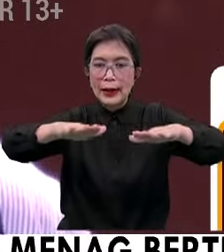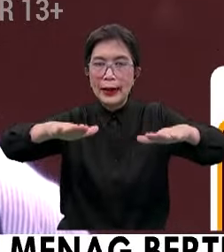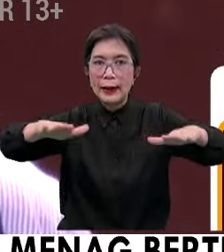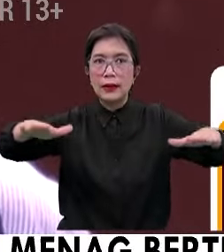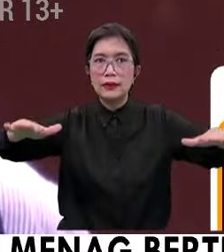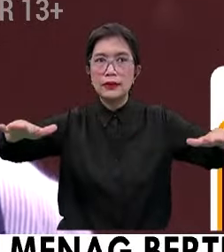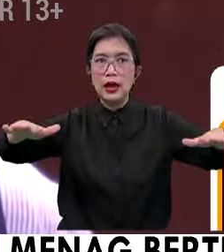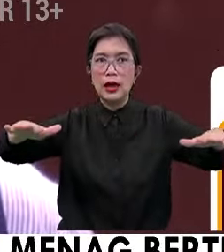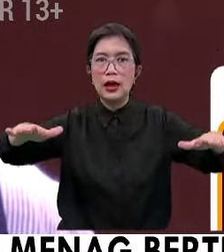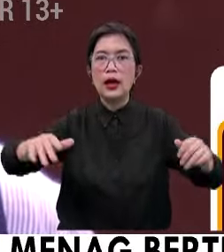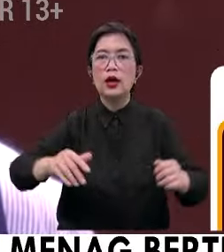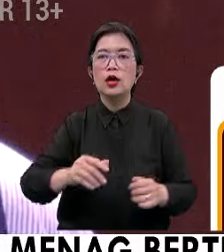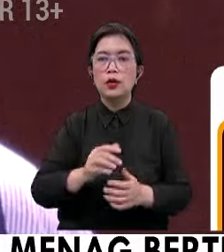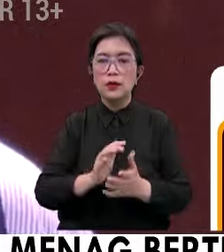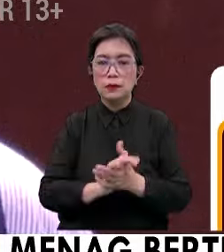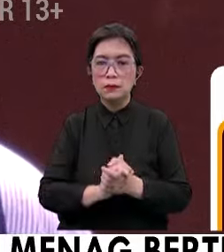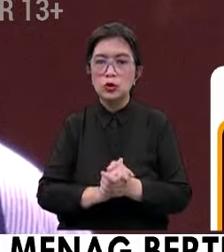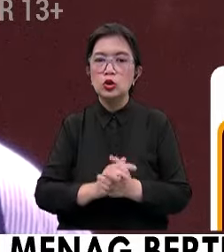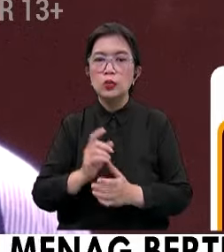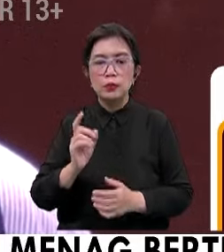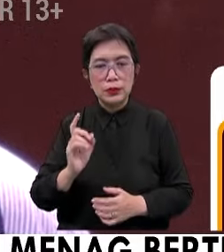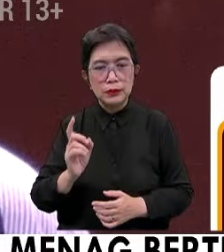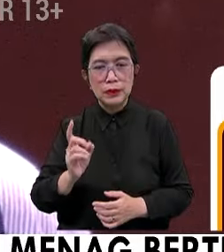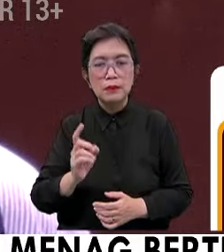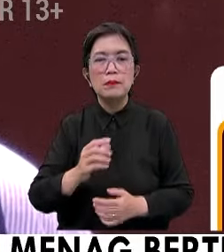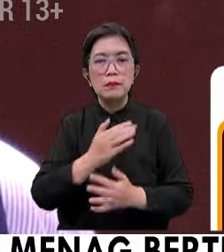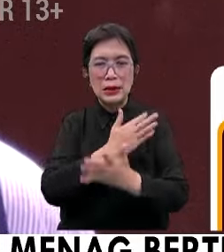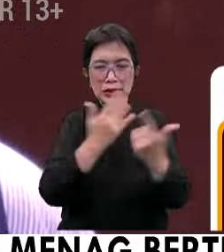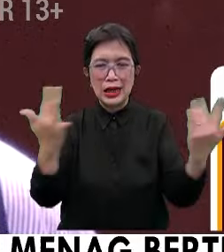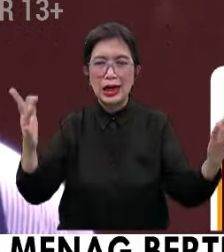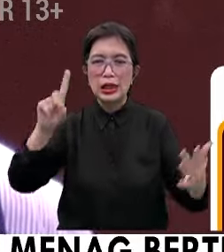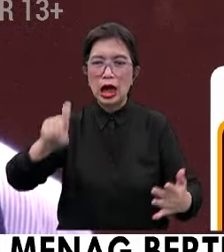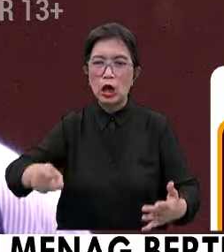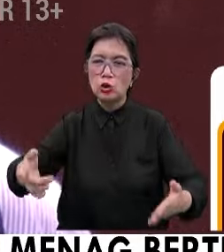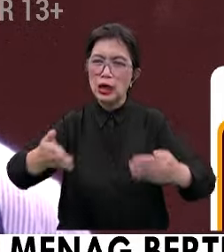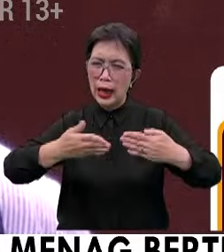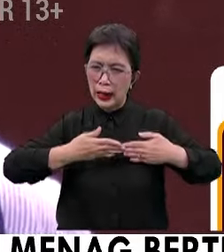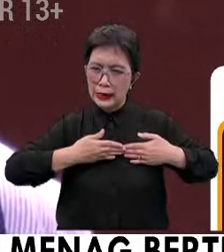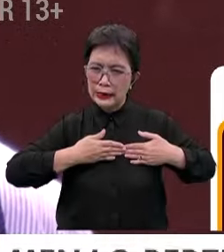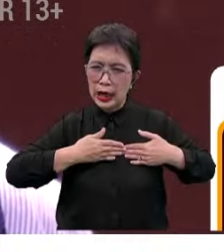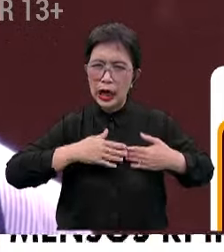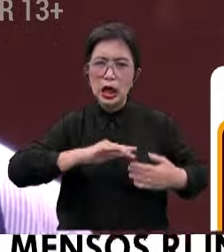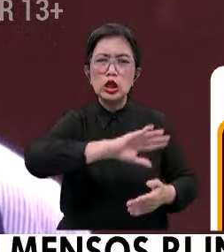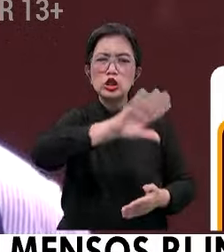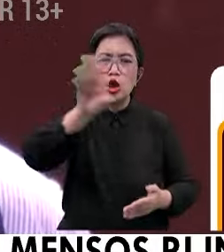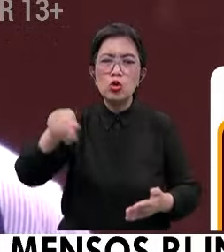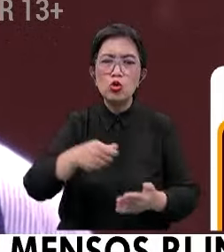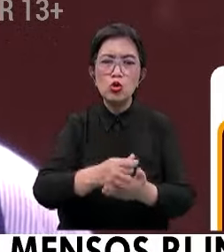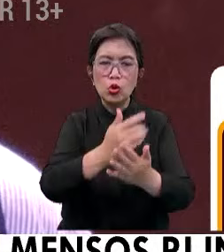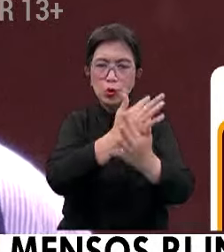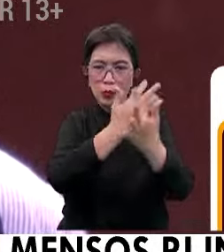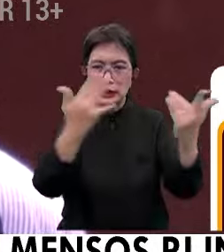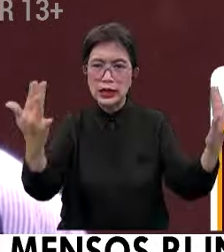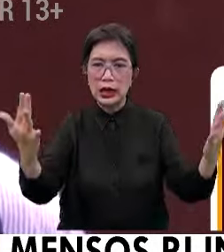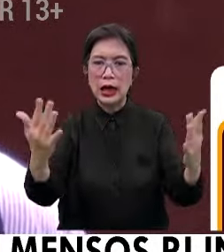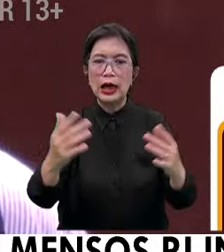bisa dirasakan oleh seluruh masyarakat sampai di tingkat